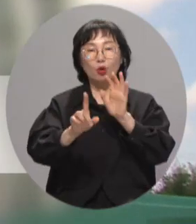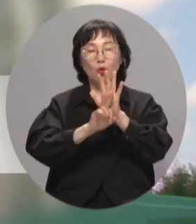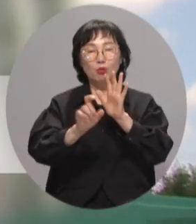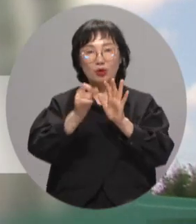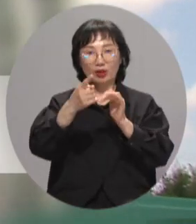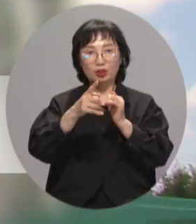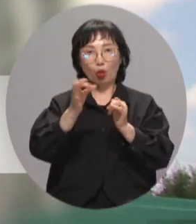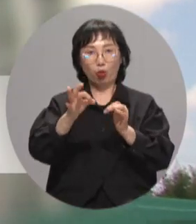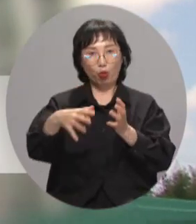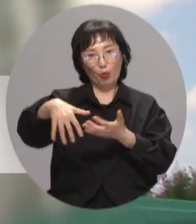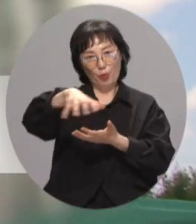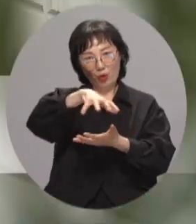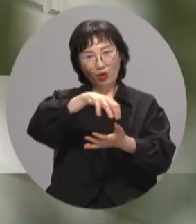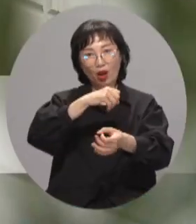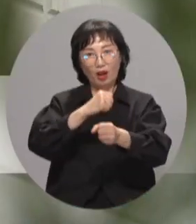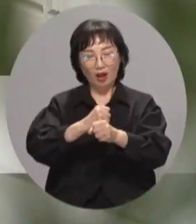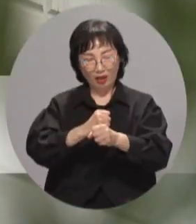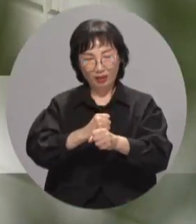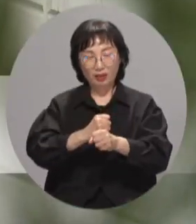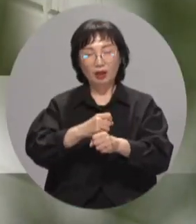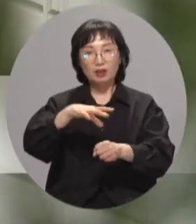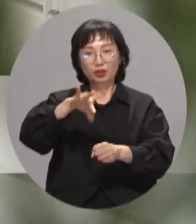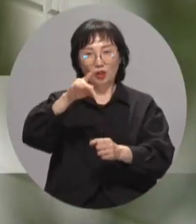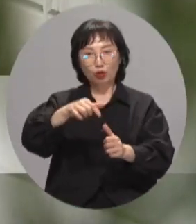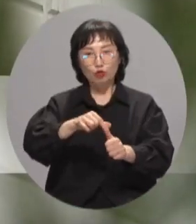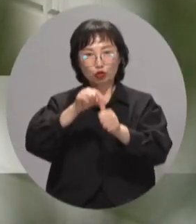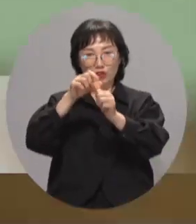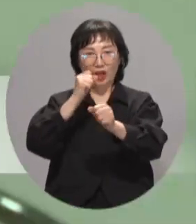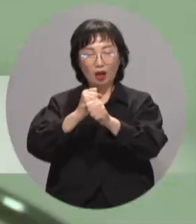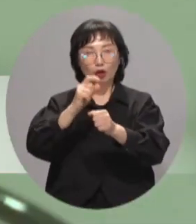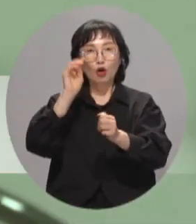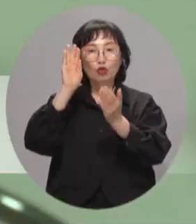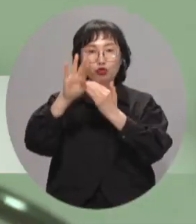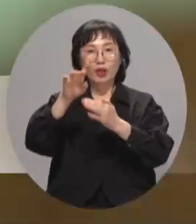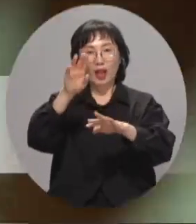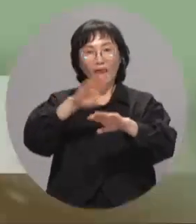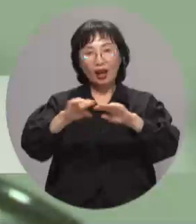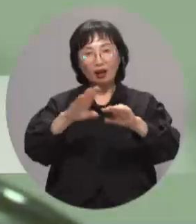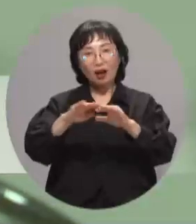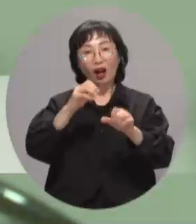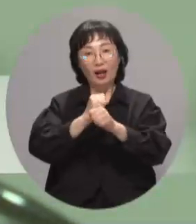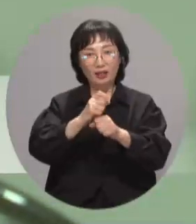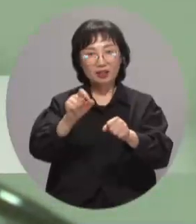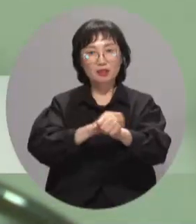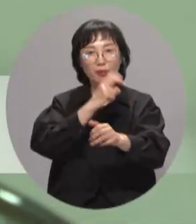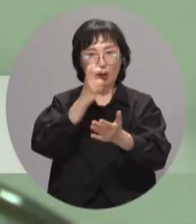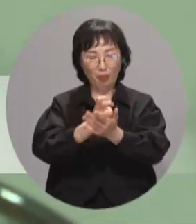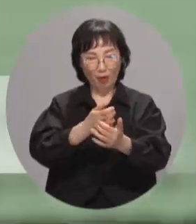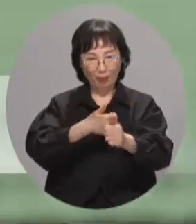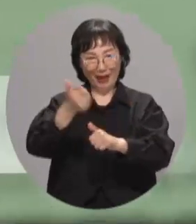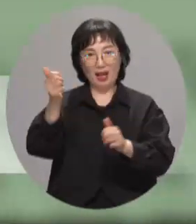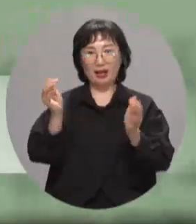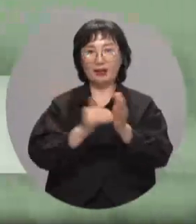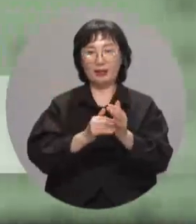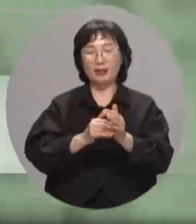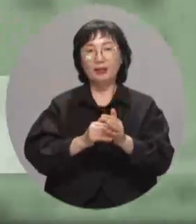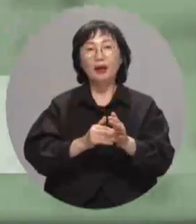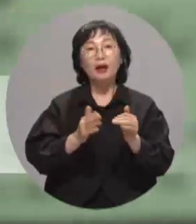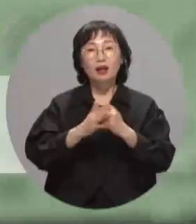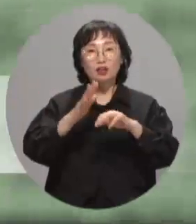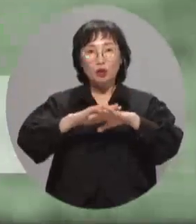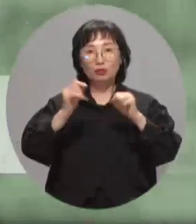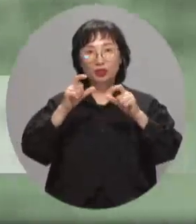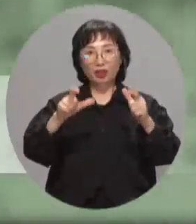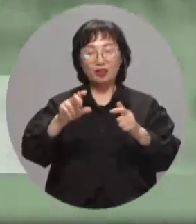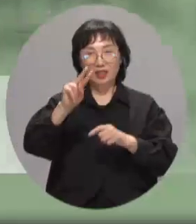자금을 회수하는 선구제 후 회수를 골자로 한 전세 사기 특별법 개정안을 통과시켰습니다.